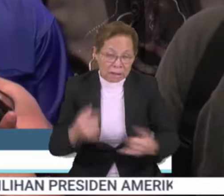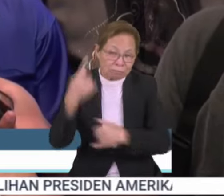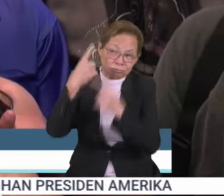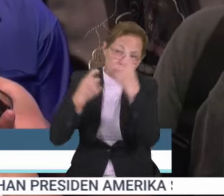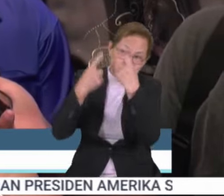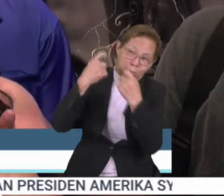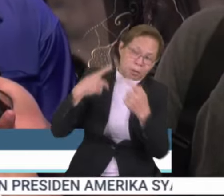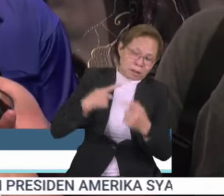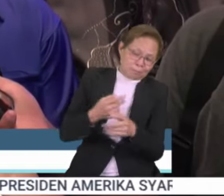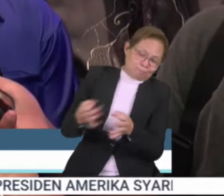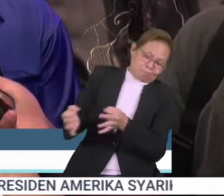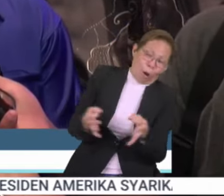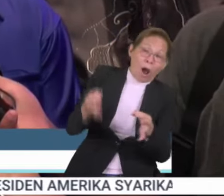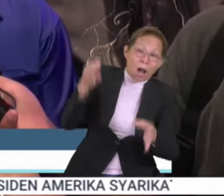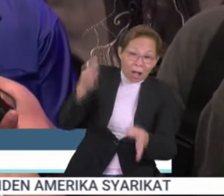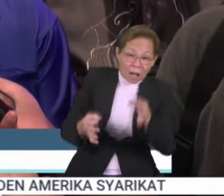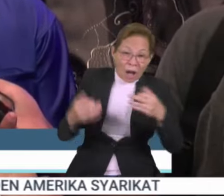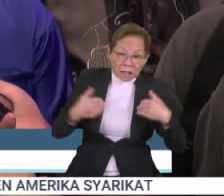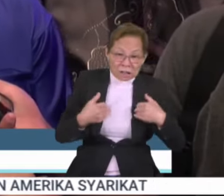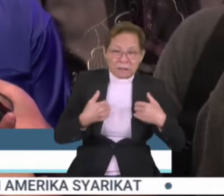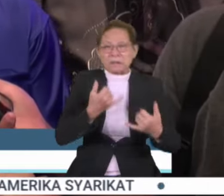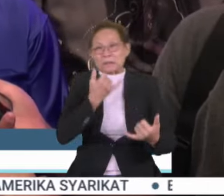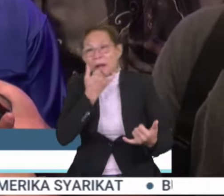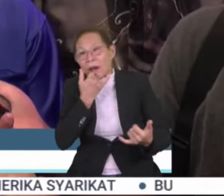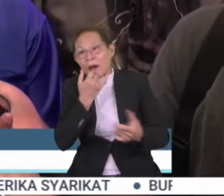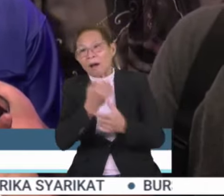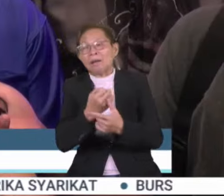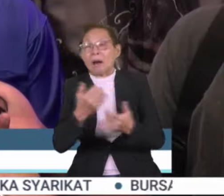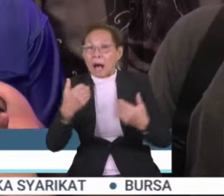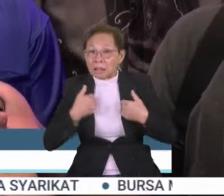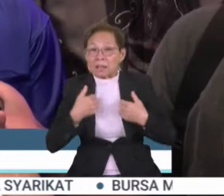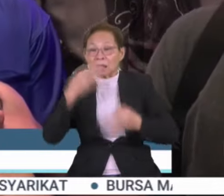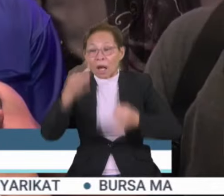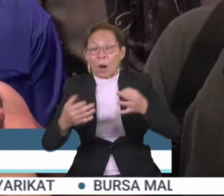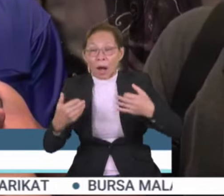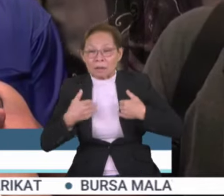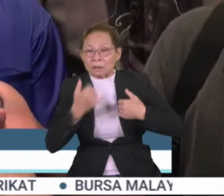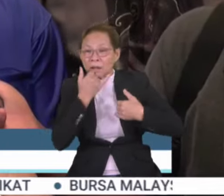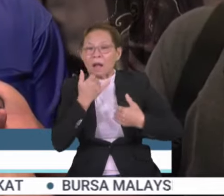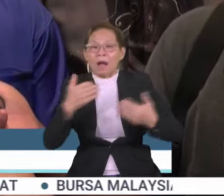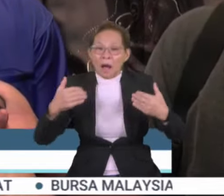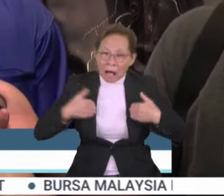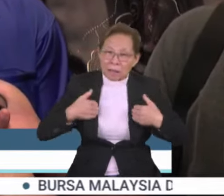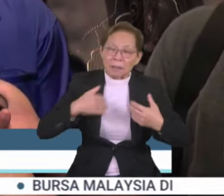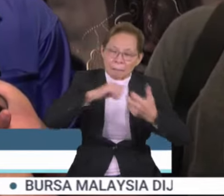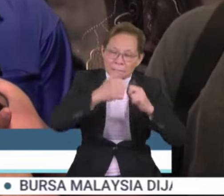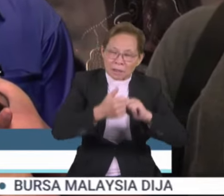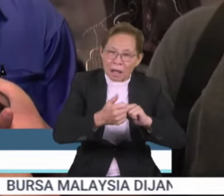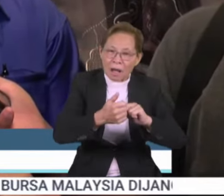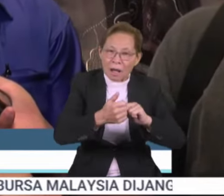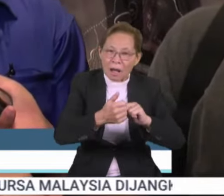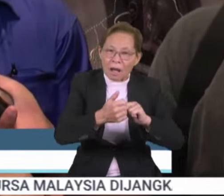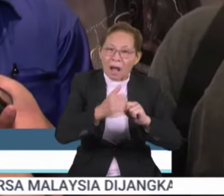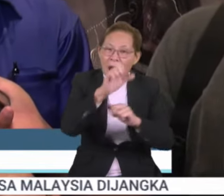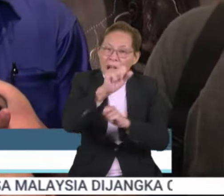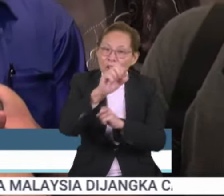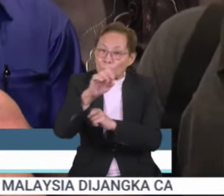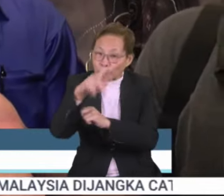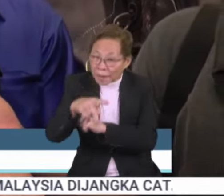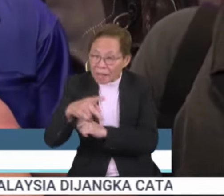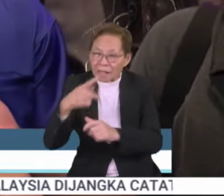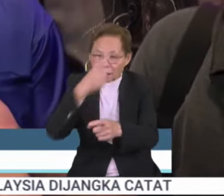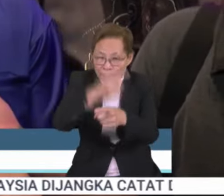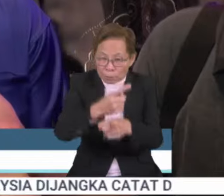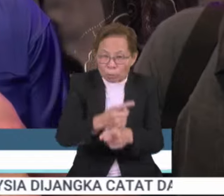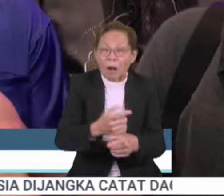pertanyaan. Jadi kalau ada yang tersilap, ada yang tersalah, mungkin ada masalah prosedur, kita betulkan prosedur. Tapi kalau ada yang